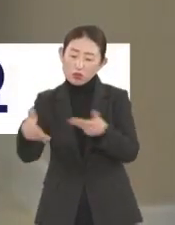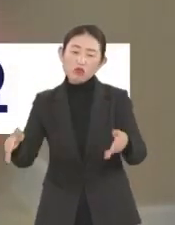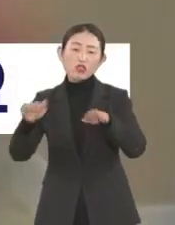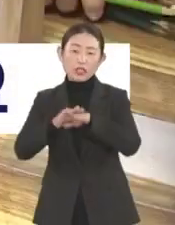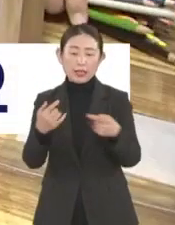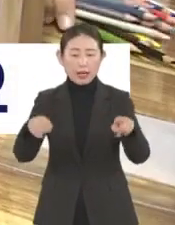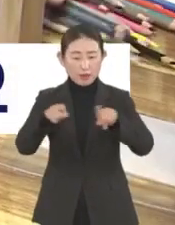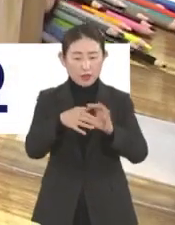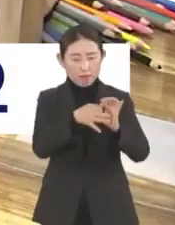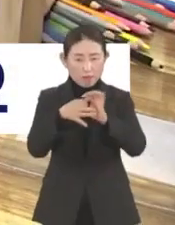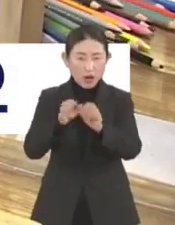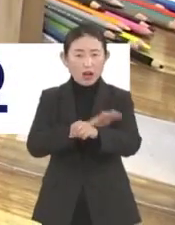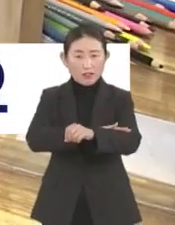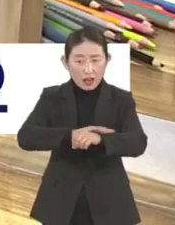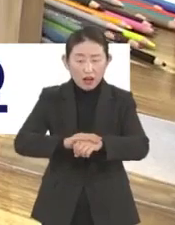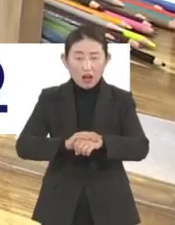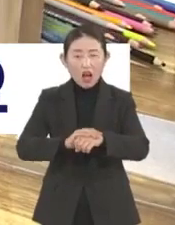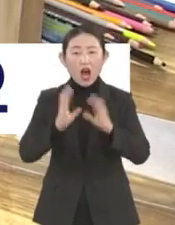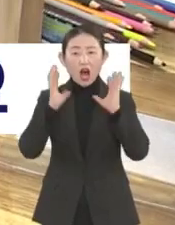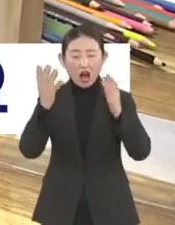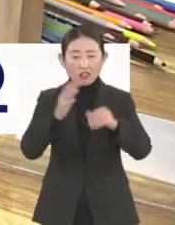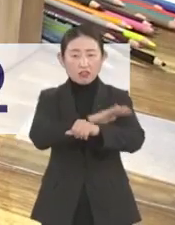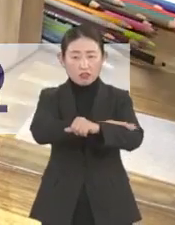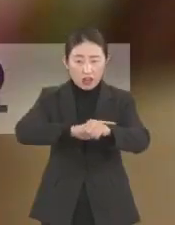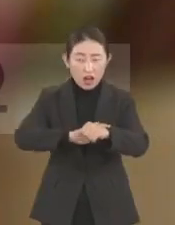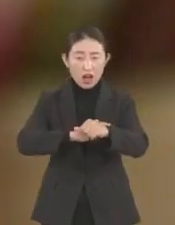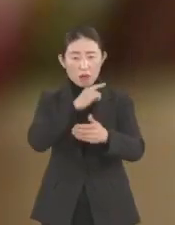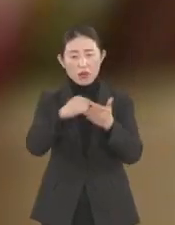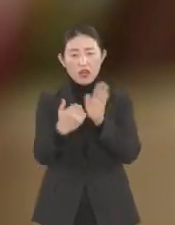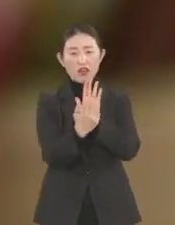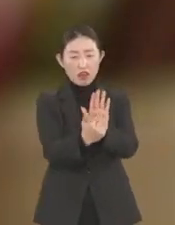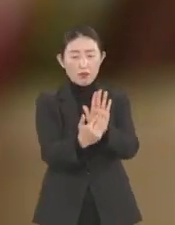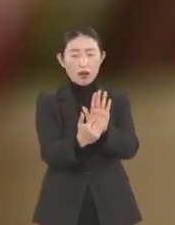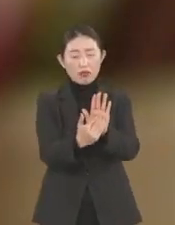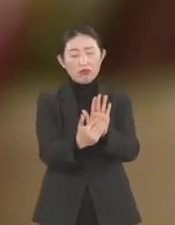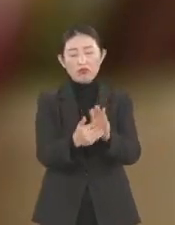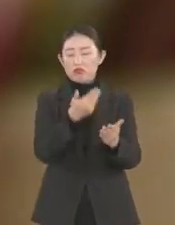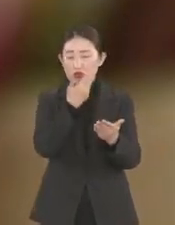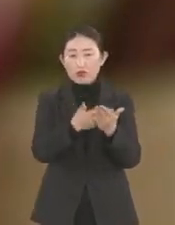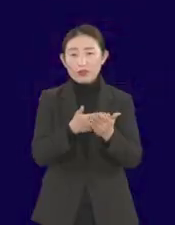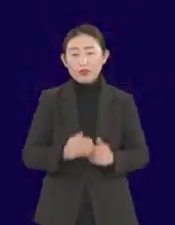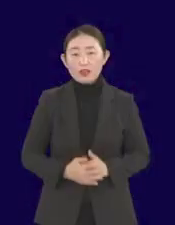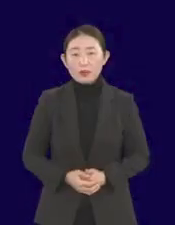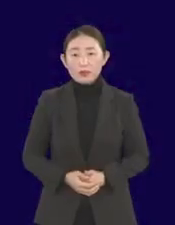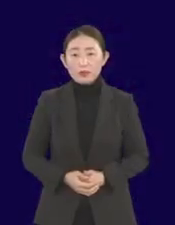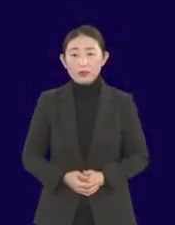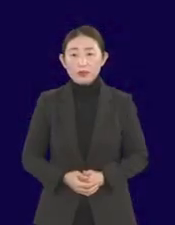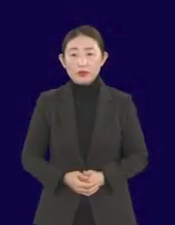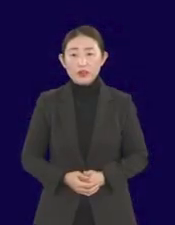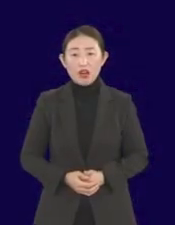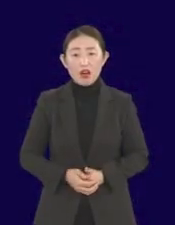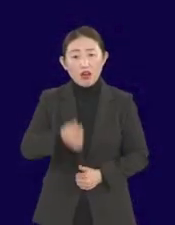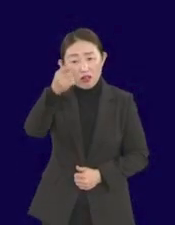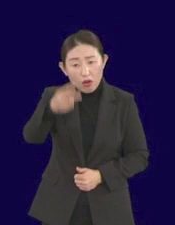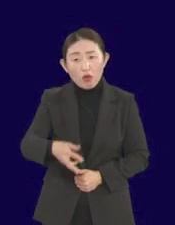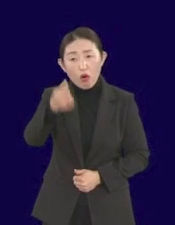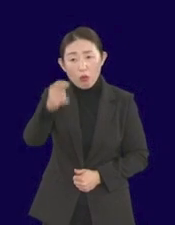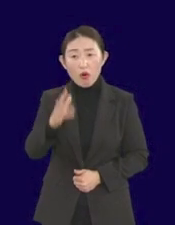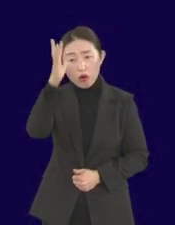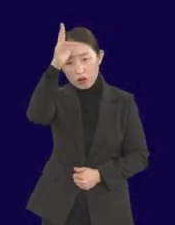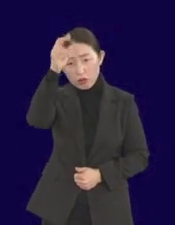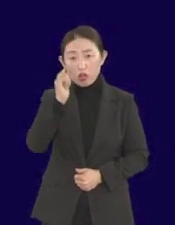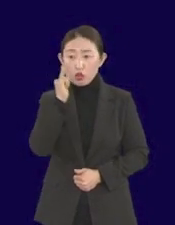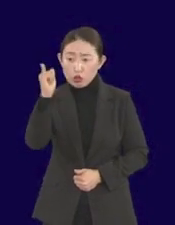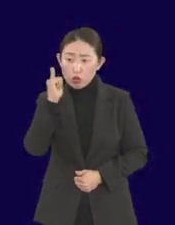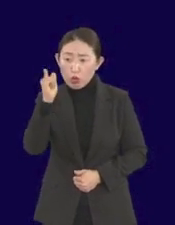등 유관기관이 긴밀히 협업해 적극적으로 피해를 예방하는 게 중요합니다. 한 번이 아니라 뭐 두어 번 신고가